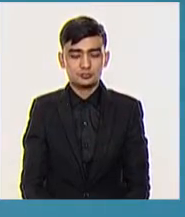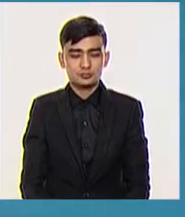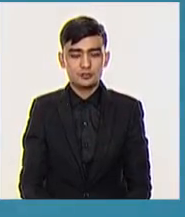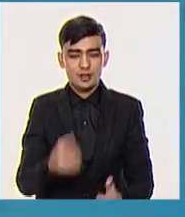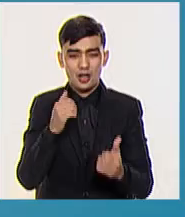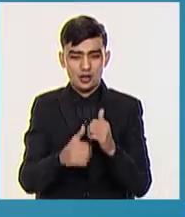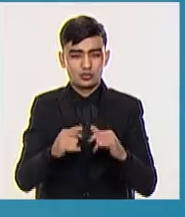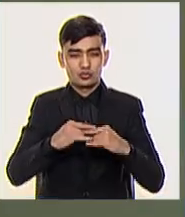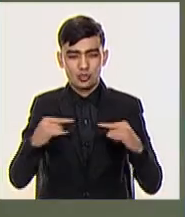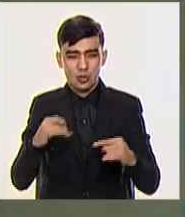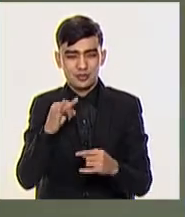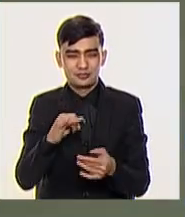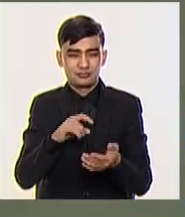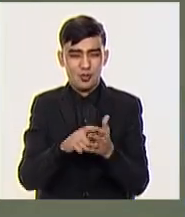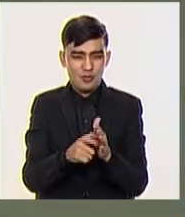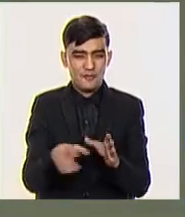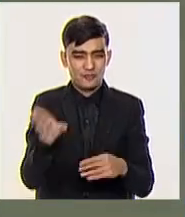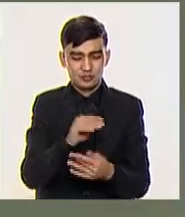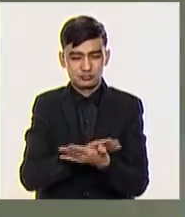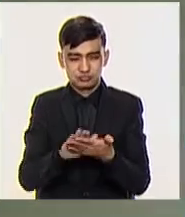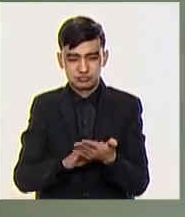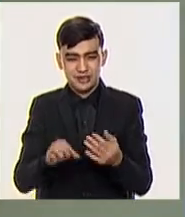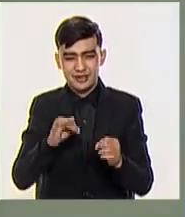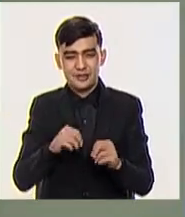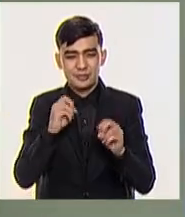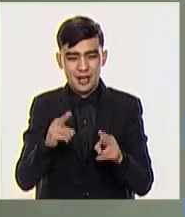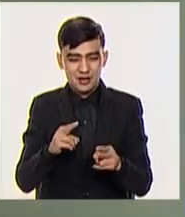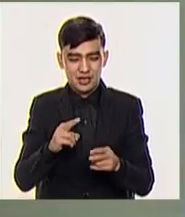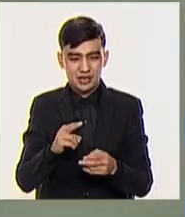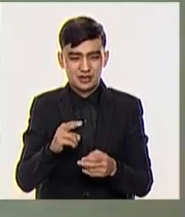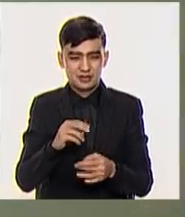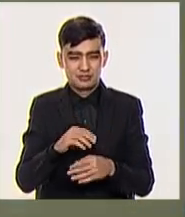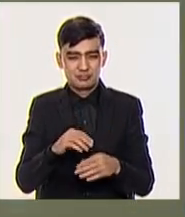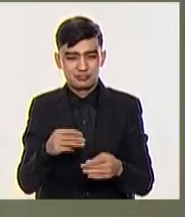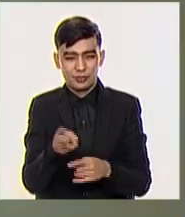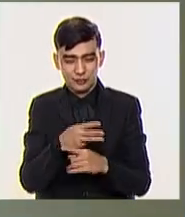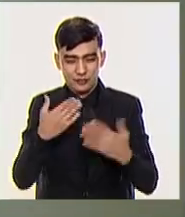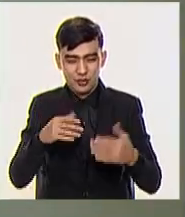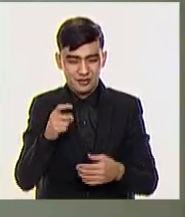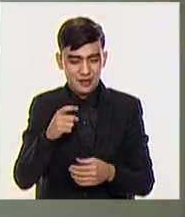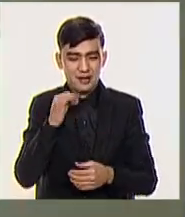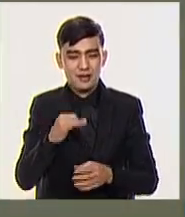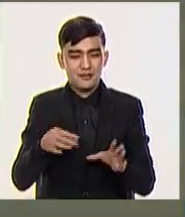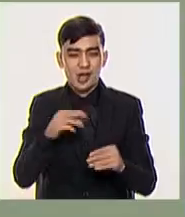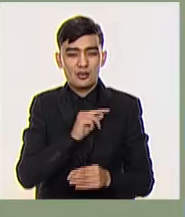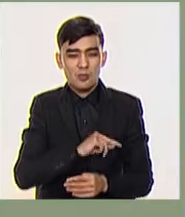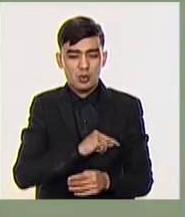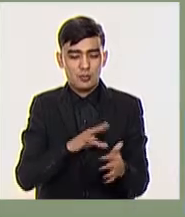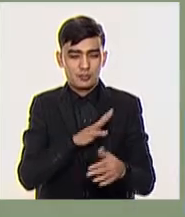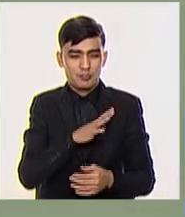Каждый стол, кабинку для голосования обработали дезинфицирующей жидкостью. Всего избирательные участки работали